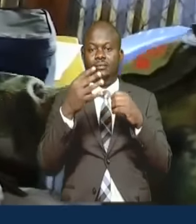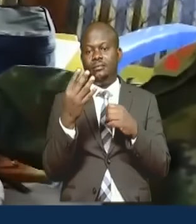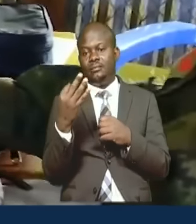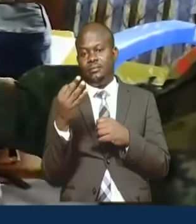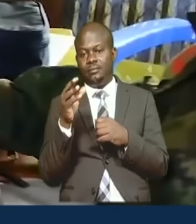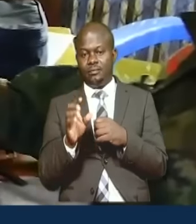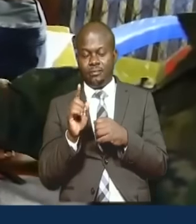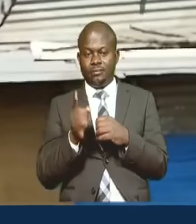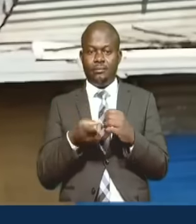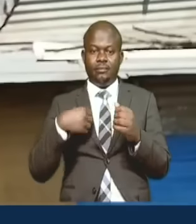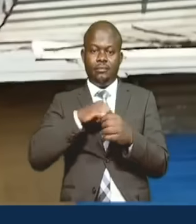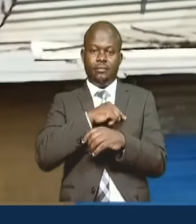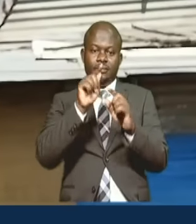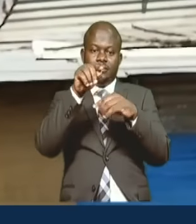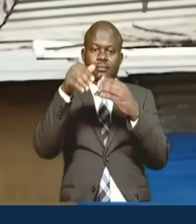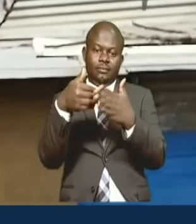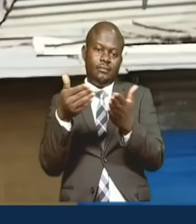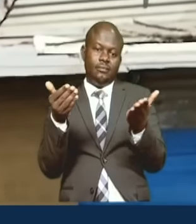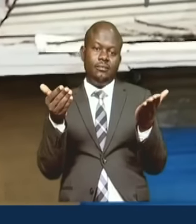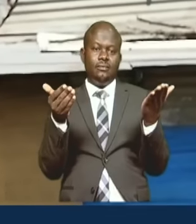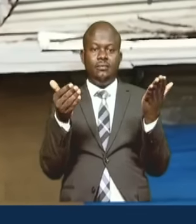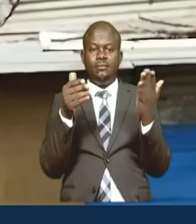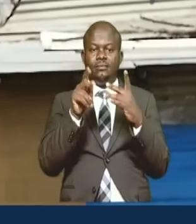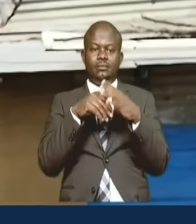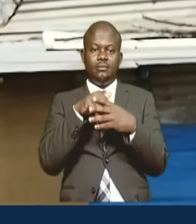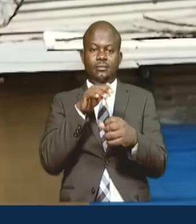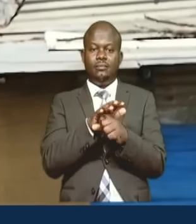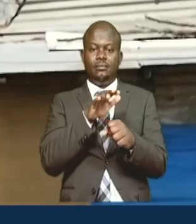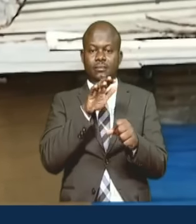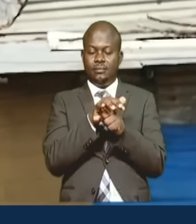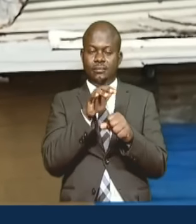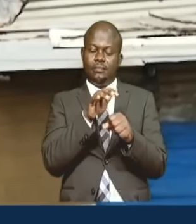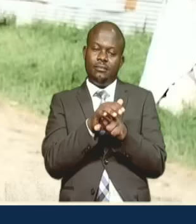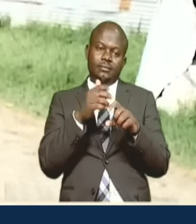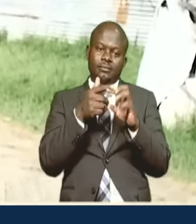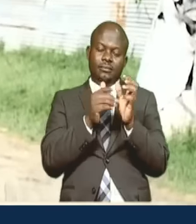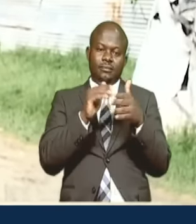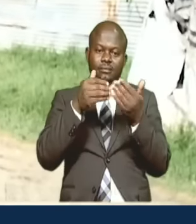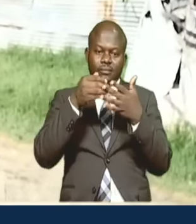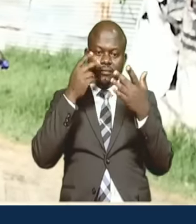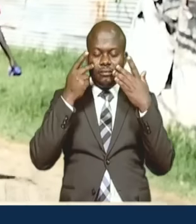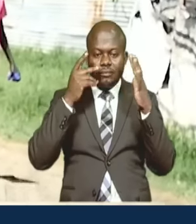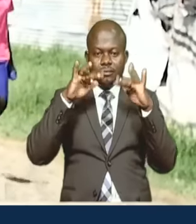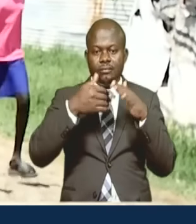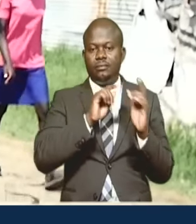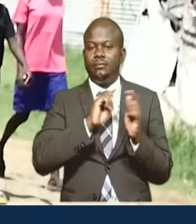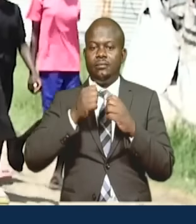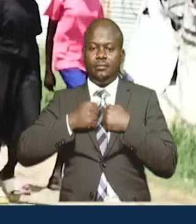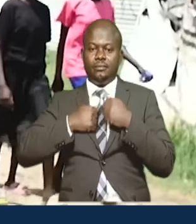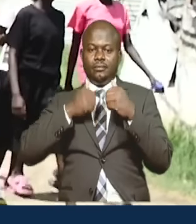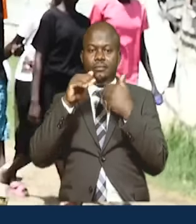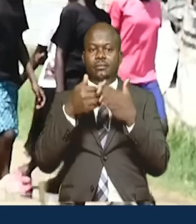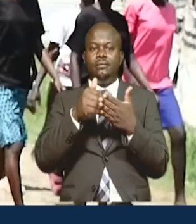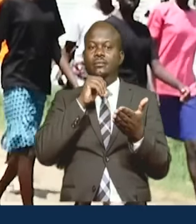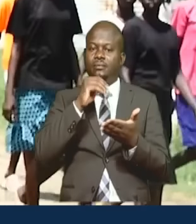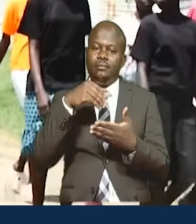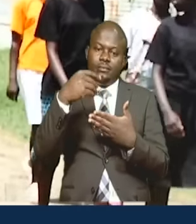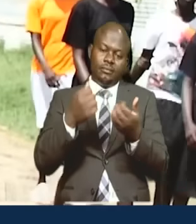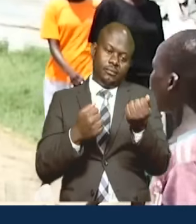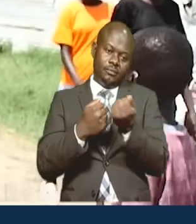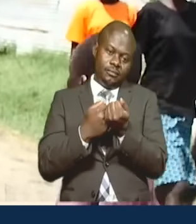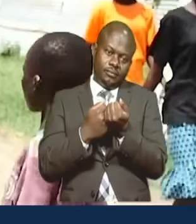23. Twayigezemo iracucitse, birimo abantu benshi cyane, ariko tubona ukuntu ingabo z'u Rwanda ziri gukora zitanga ubufasha,